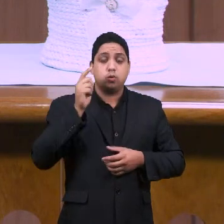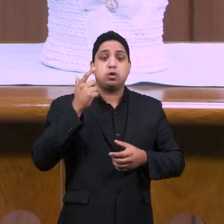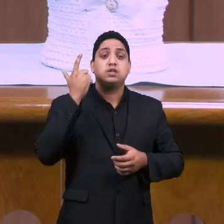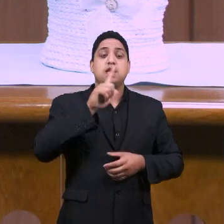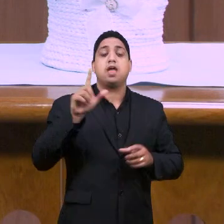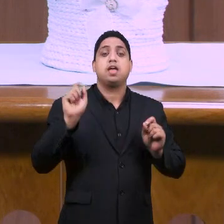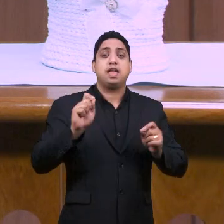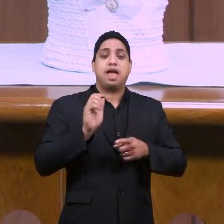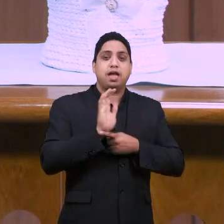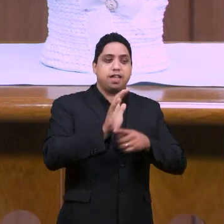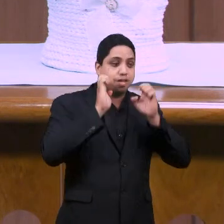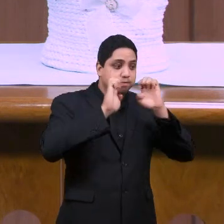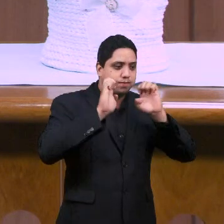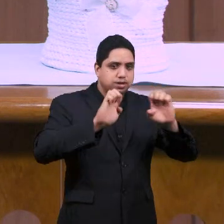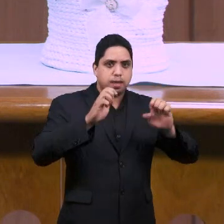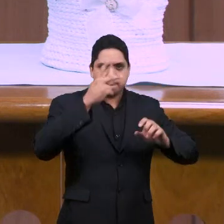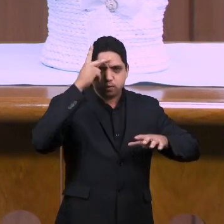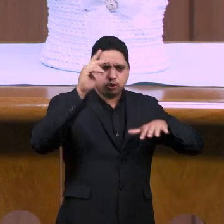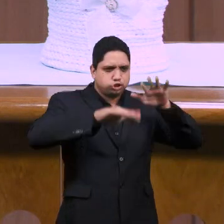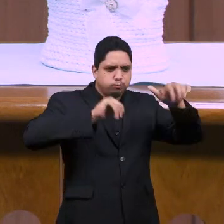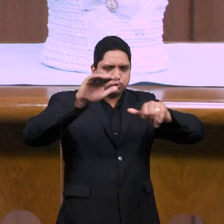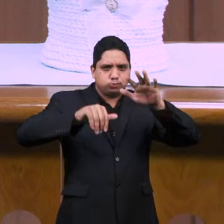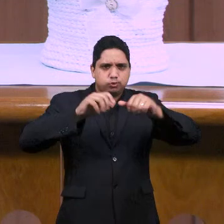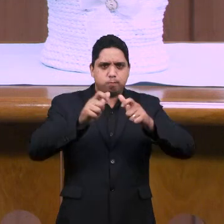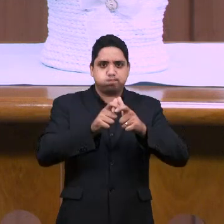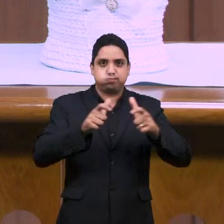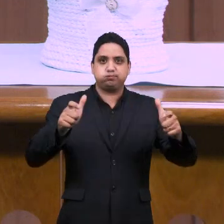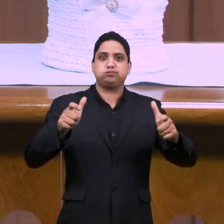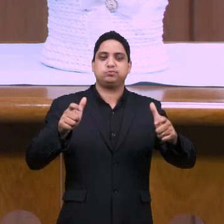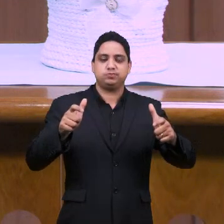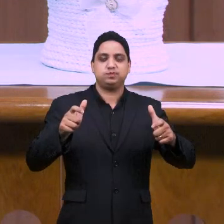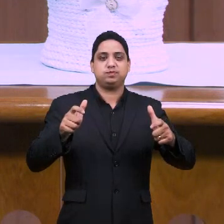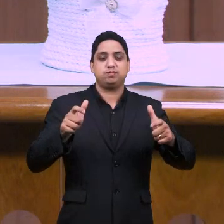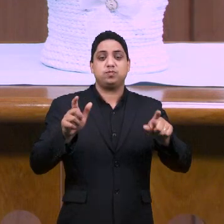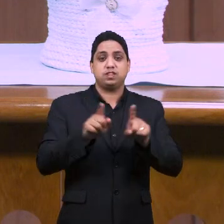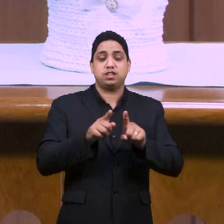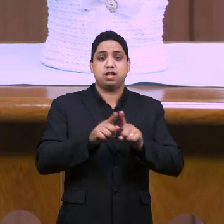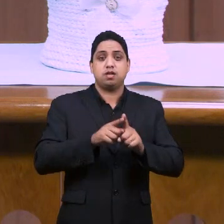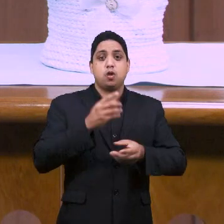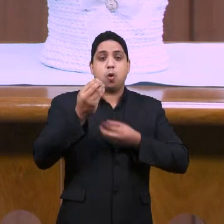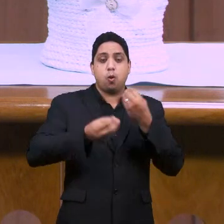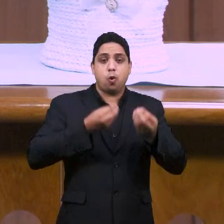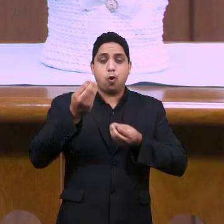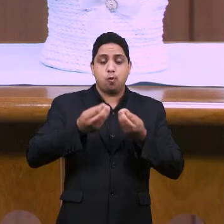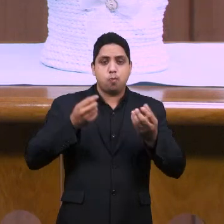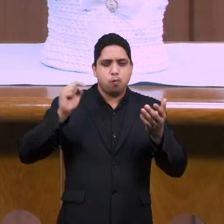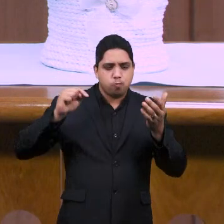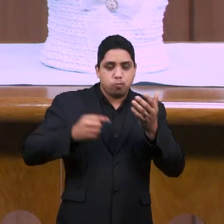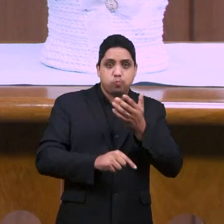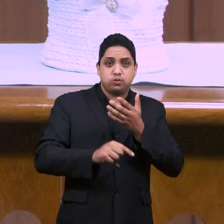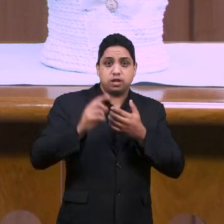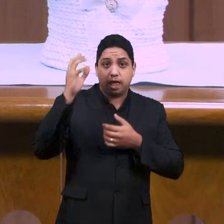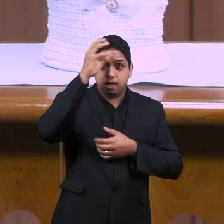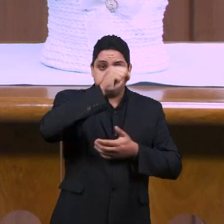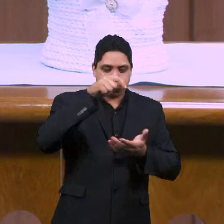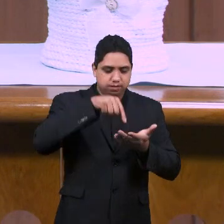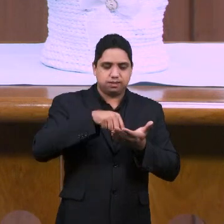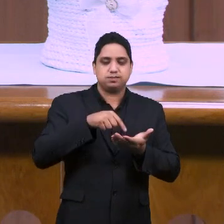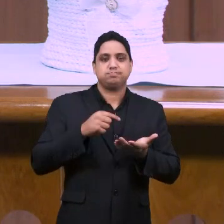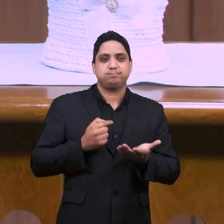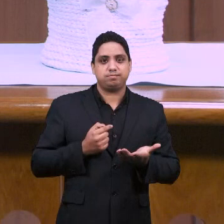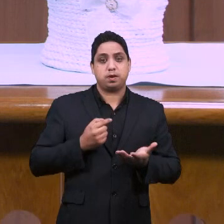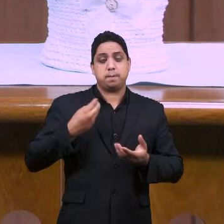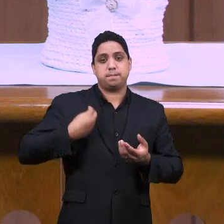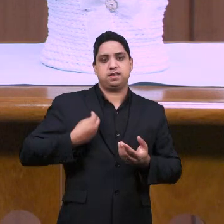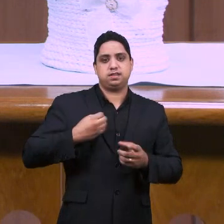liens, arrivent à augmenter le nombre de participants d'école publique, et la manière comme les frères ont la profondeur